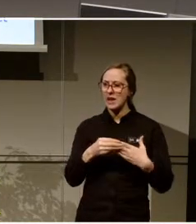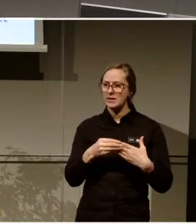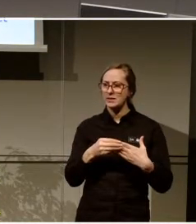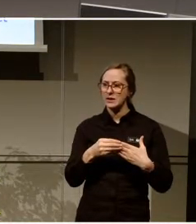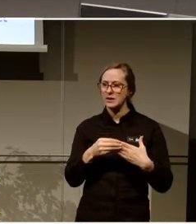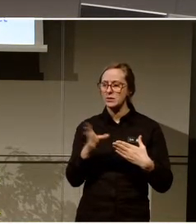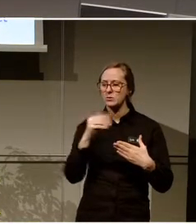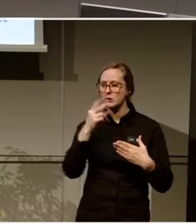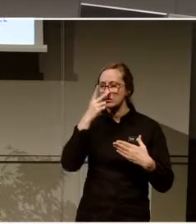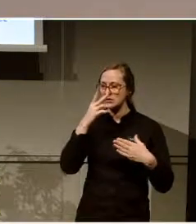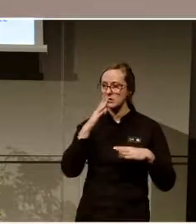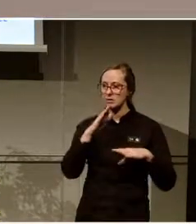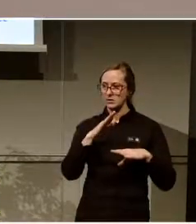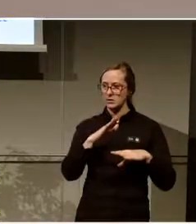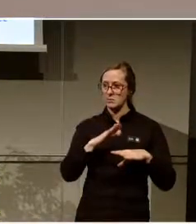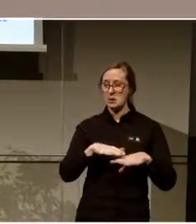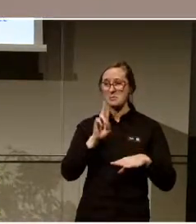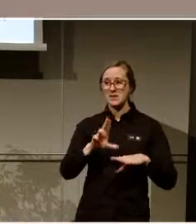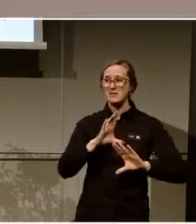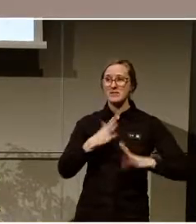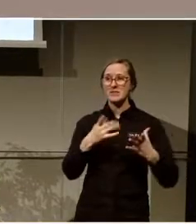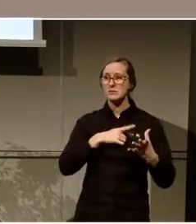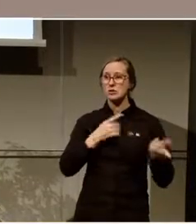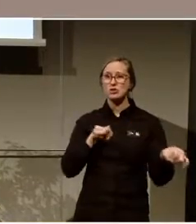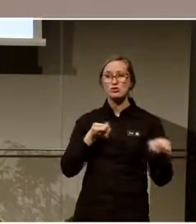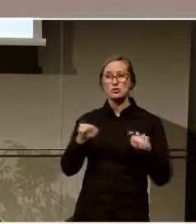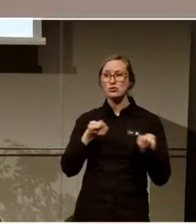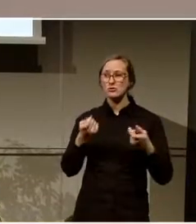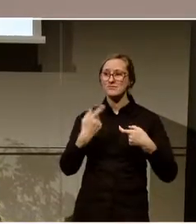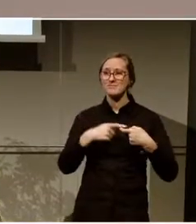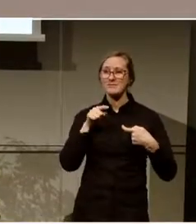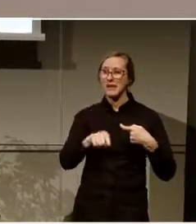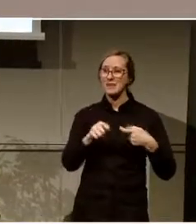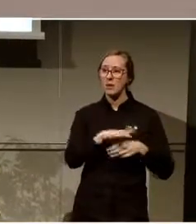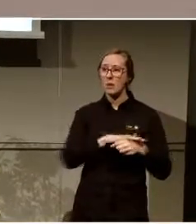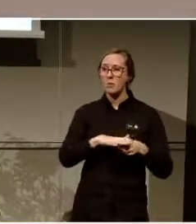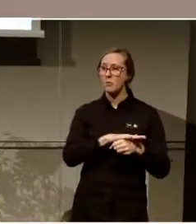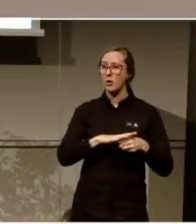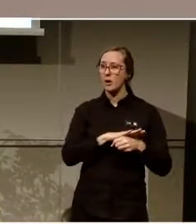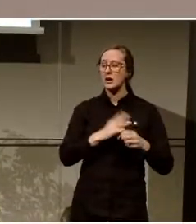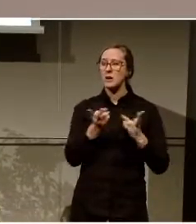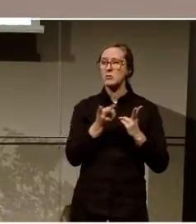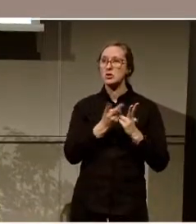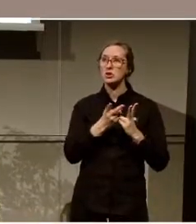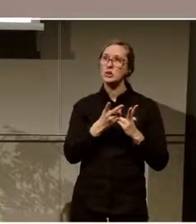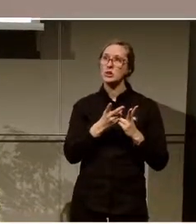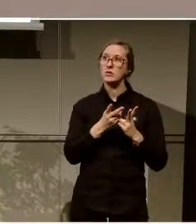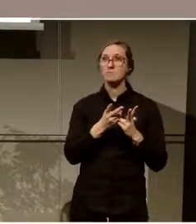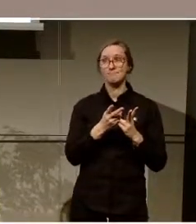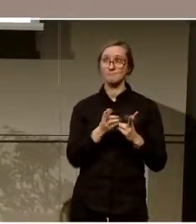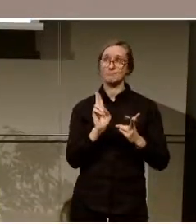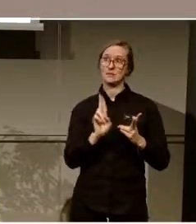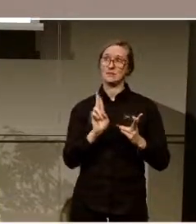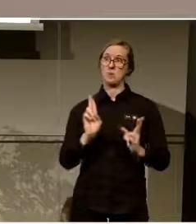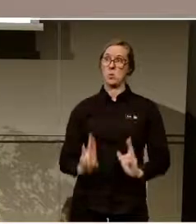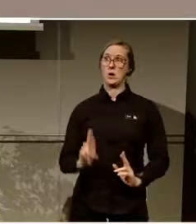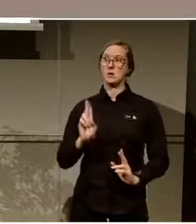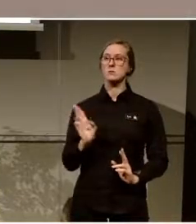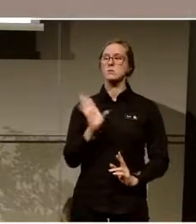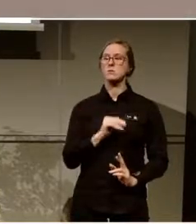tittar på de här frågorna, så finns det ju inte så jättemycket styrning inom området. Va? Och det gör ju också rent krasst, om man tittar på myndighetsvärlden